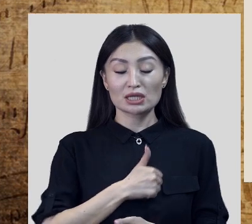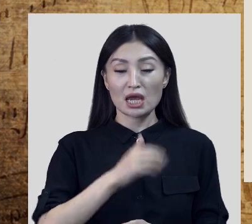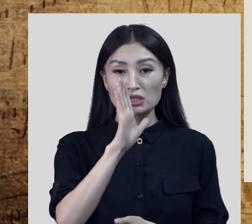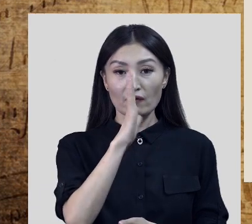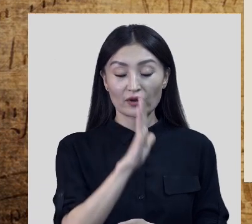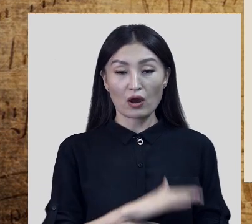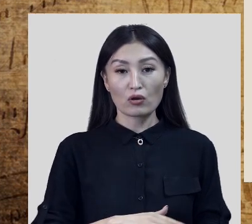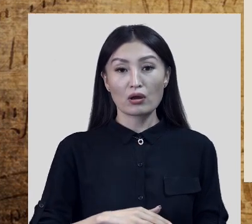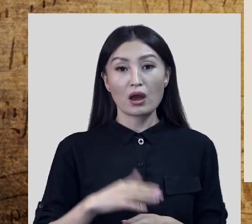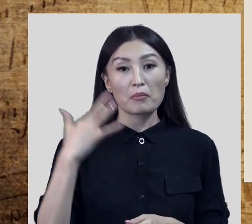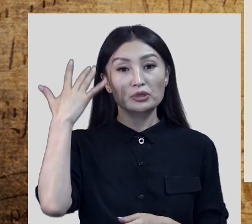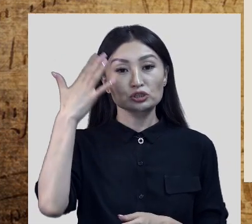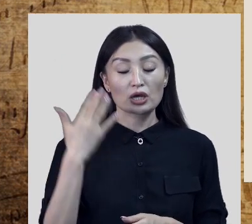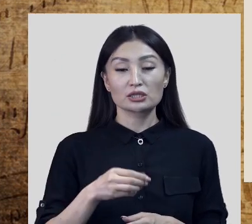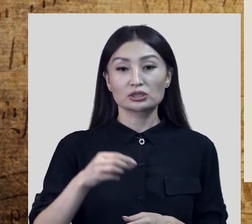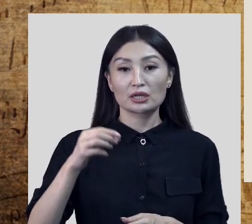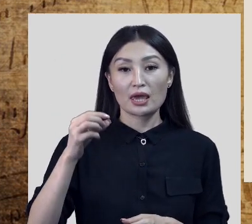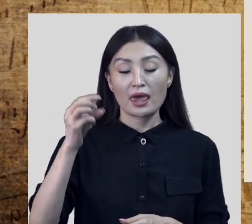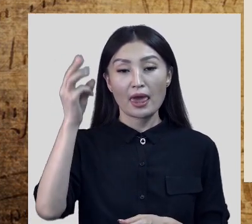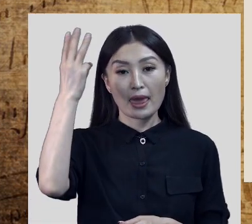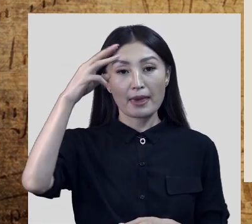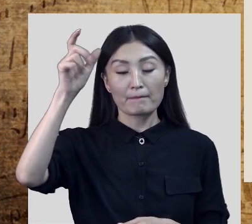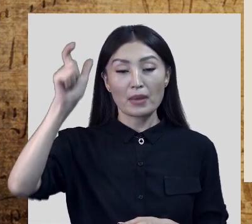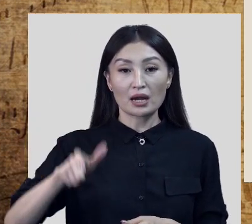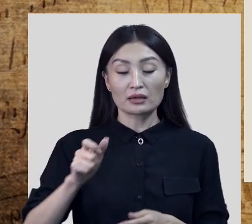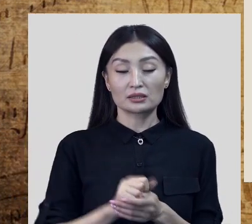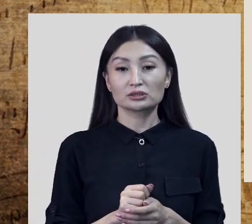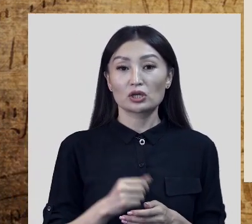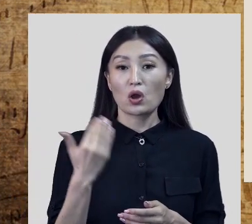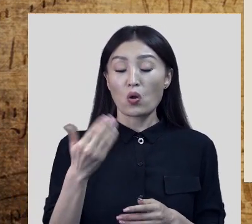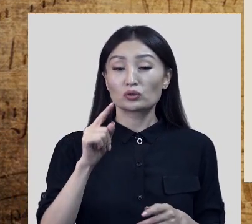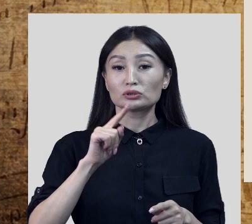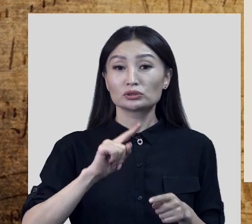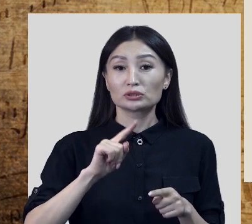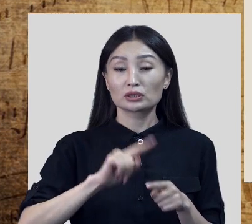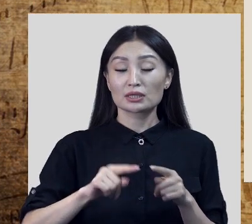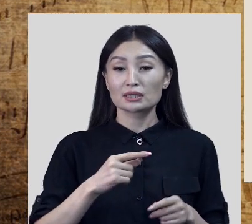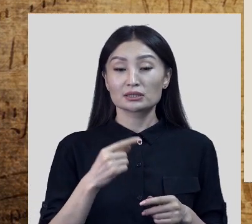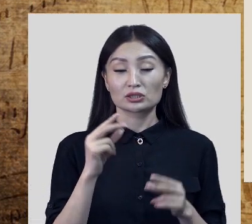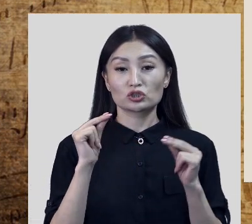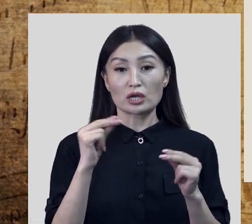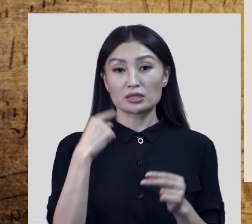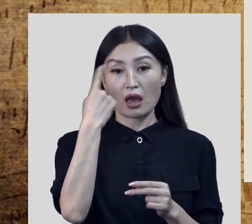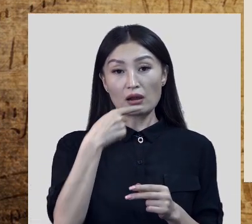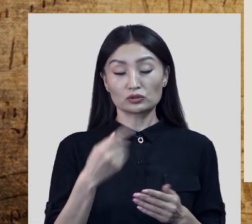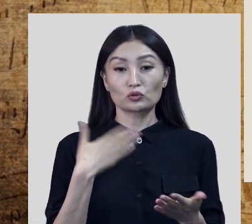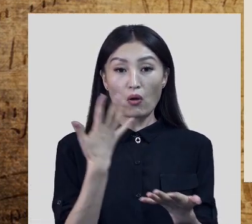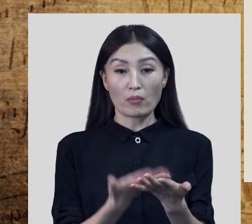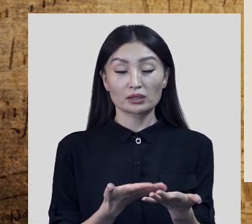враг мечтавший об императорской короне луи наполеон не замедлил показать свое истинное лицо